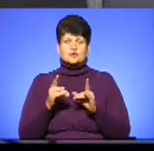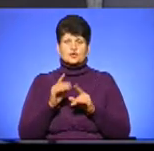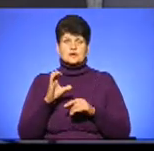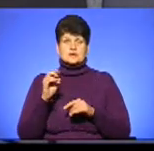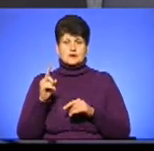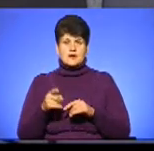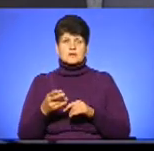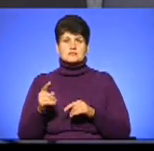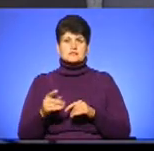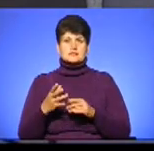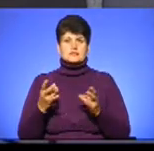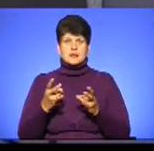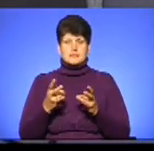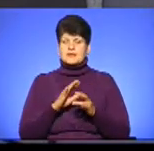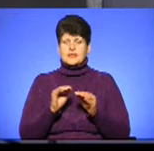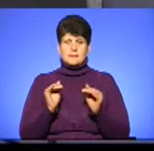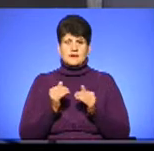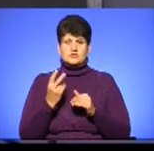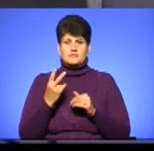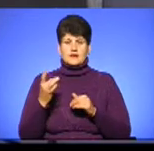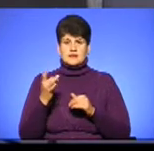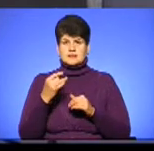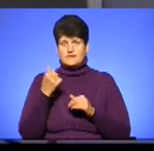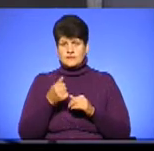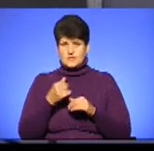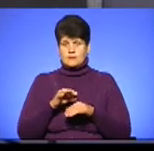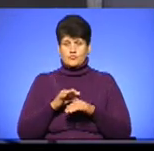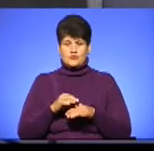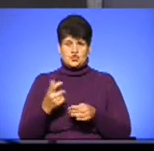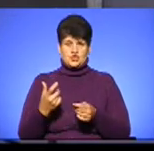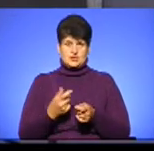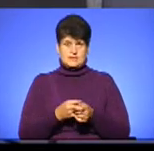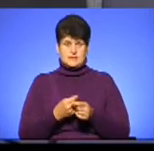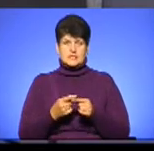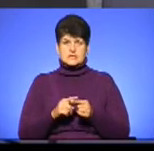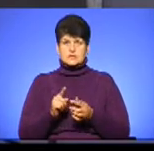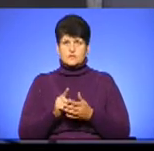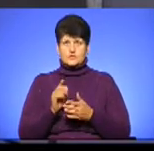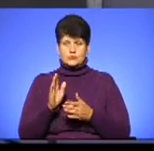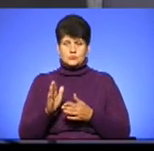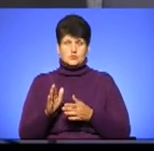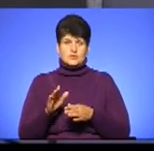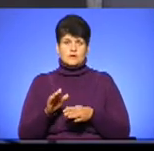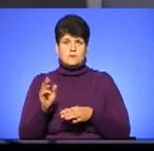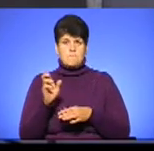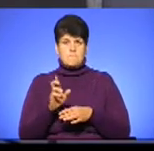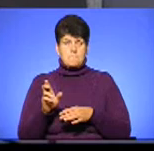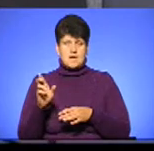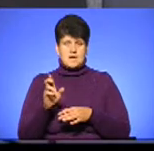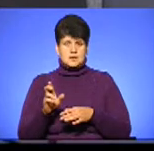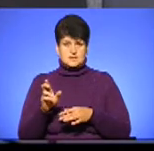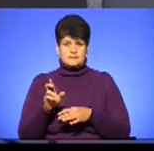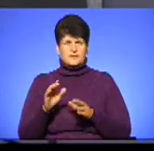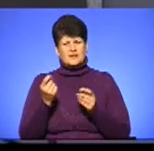дикій фауні, це треба не менше, як два рази в рік проводити щеплення. Значить, це має бути, це проводиться в березні,